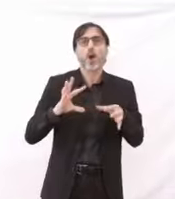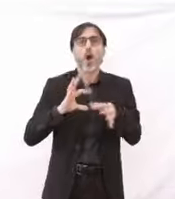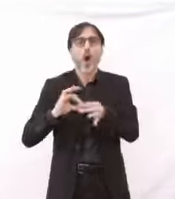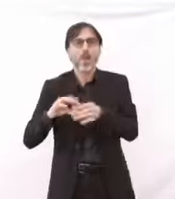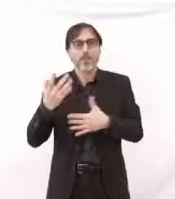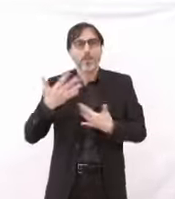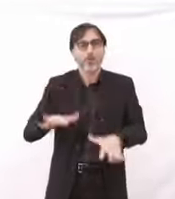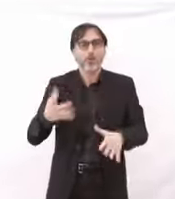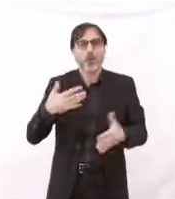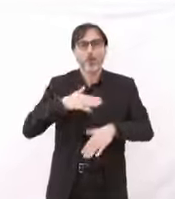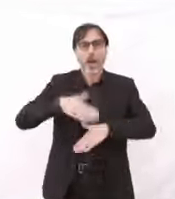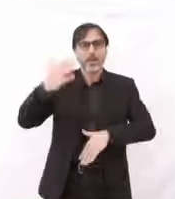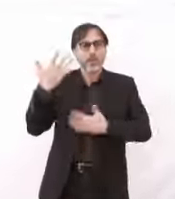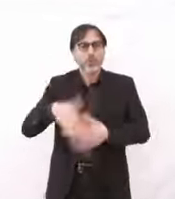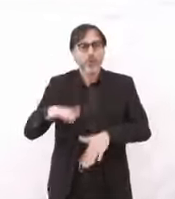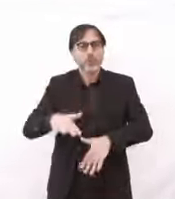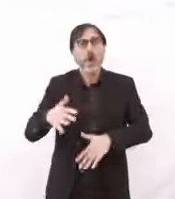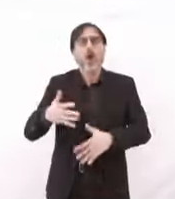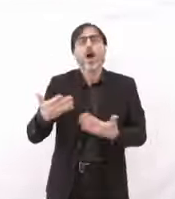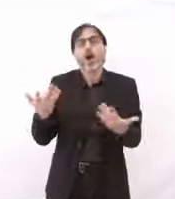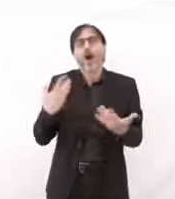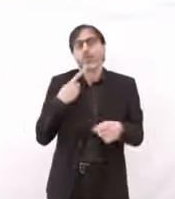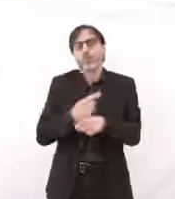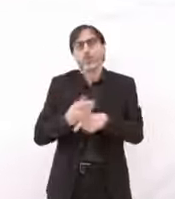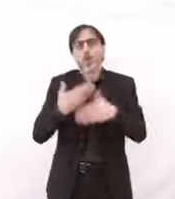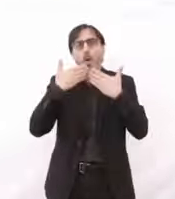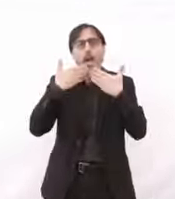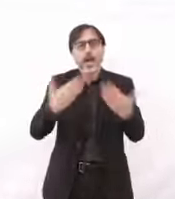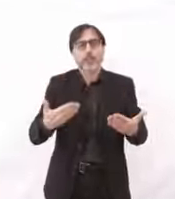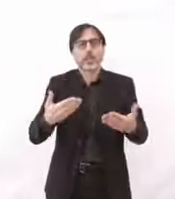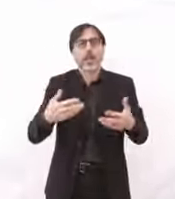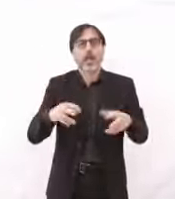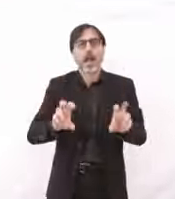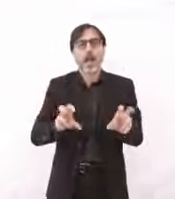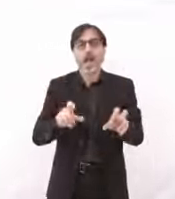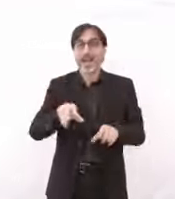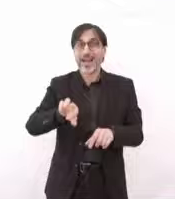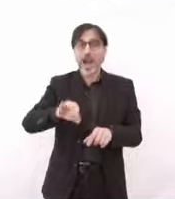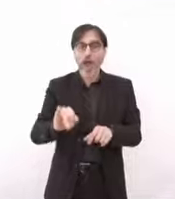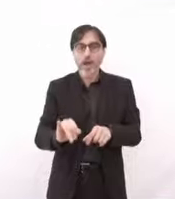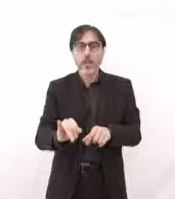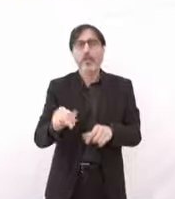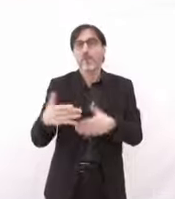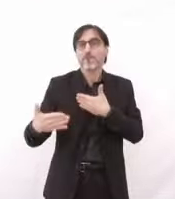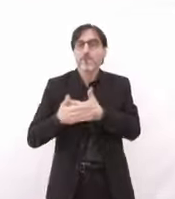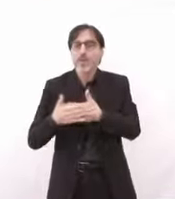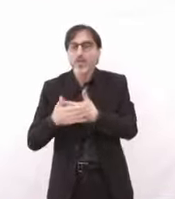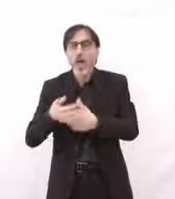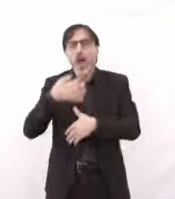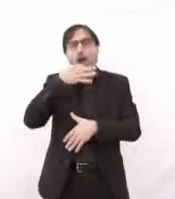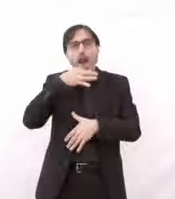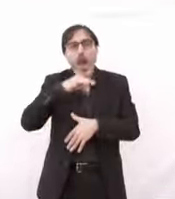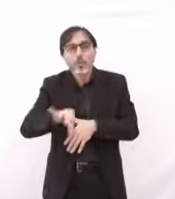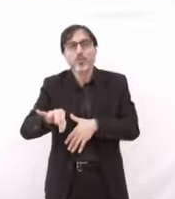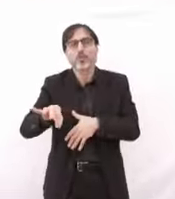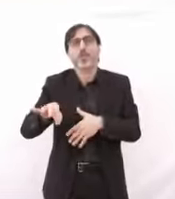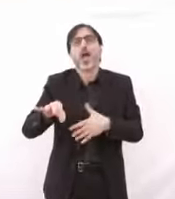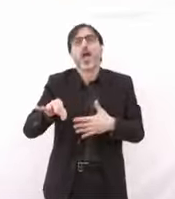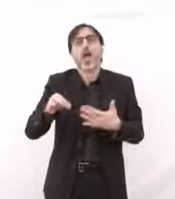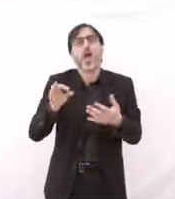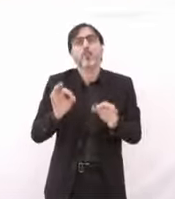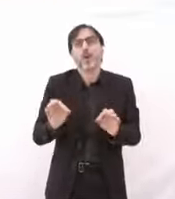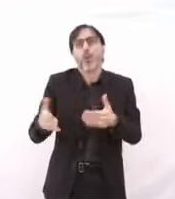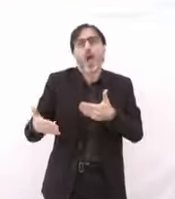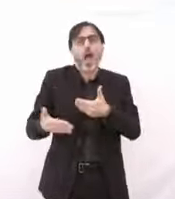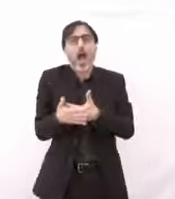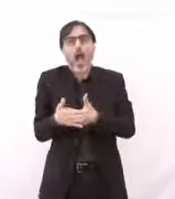già da questa mattina. Quindi davvero vogliamo ringraziare la RAI per la vicinanza e la capacità, insomma, di esserci